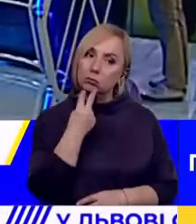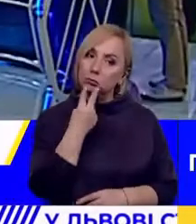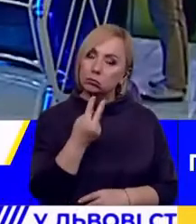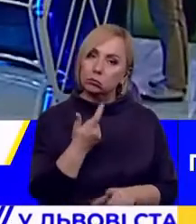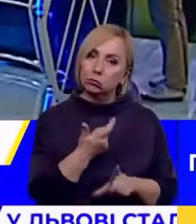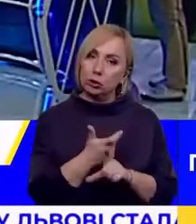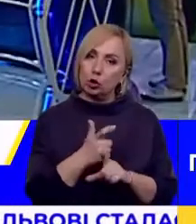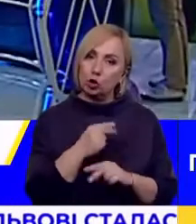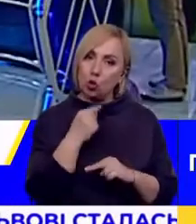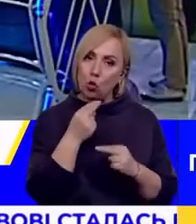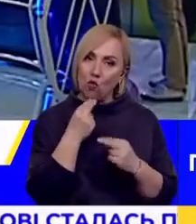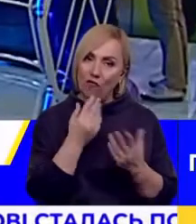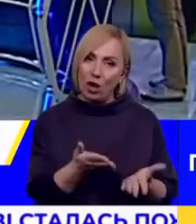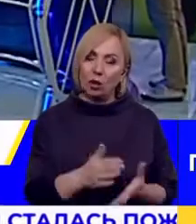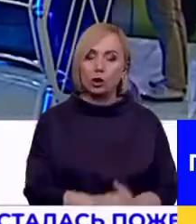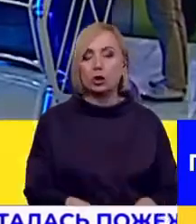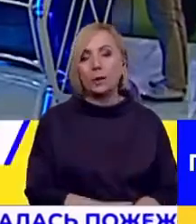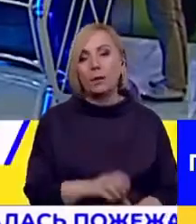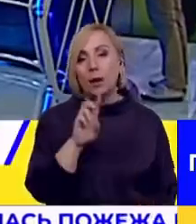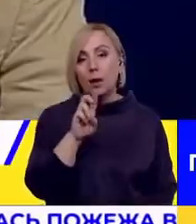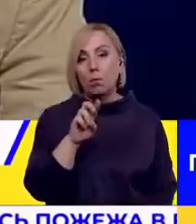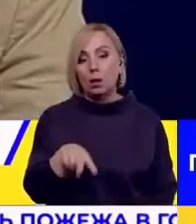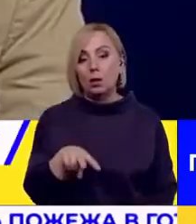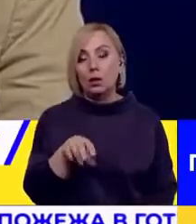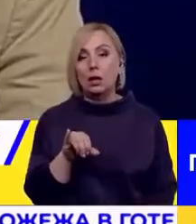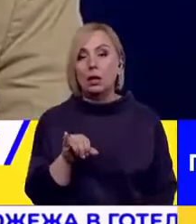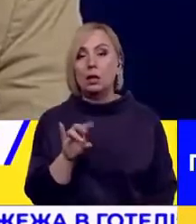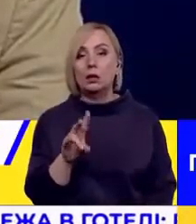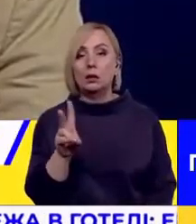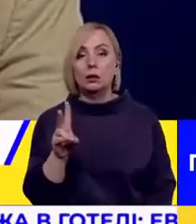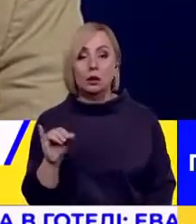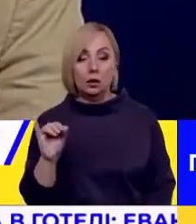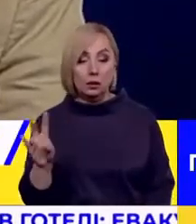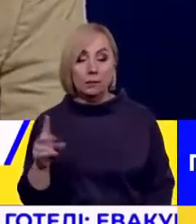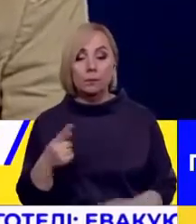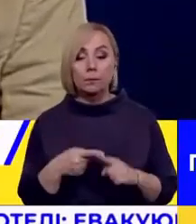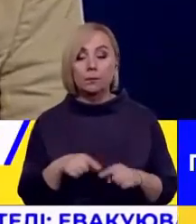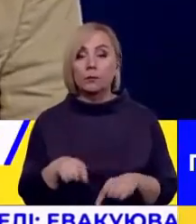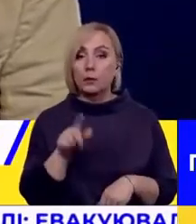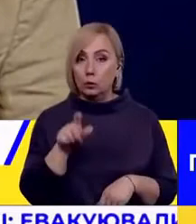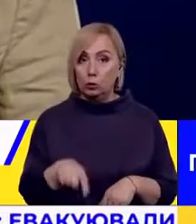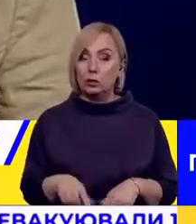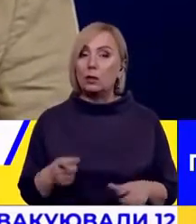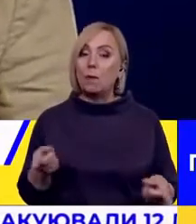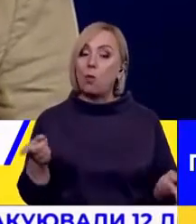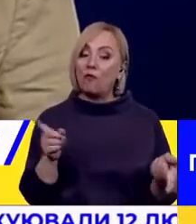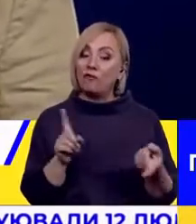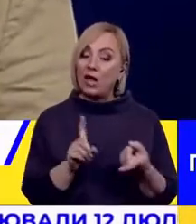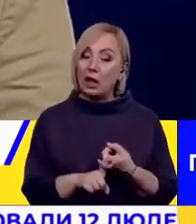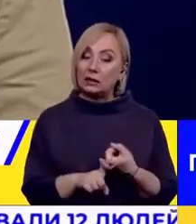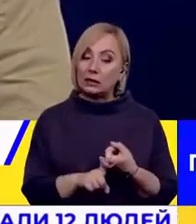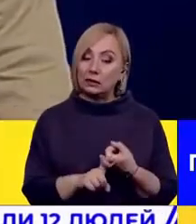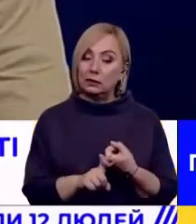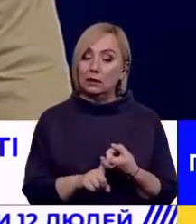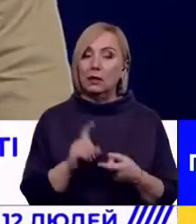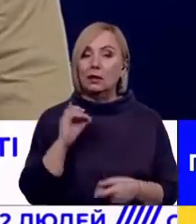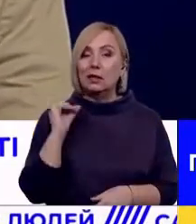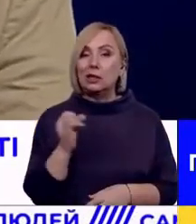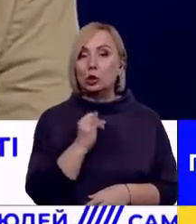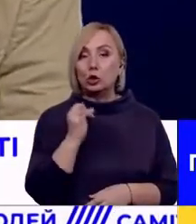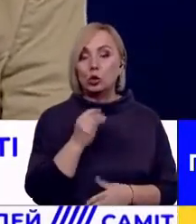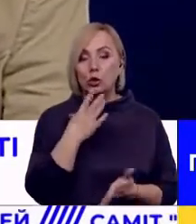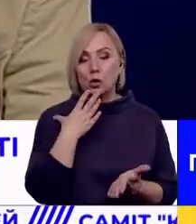уважно. З приводу Блінкена. Дивіться, ця людина, вона пов'язана навіть історією своєї